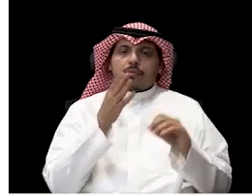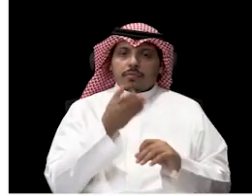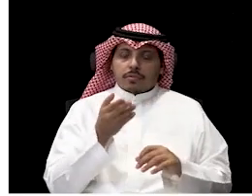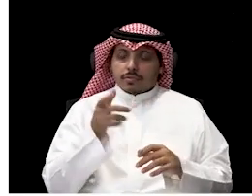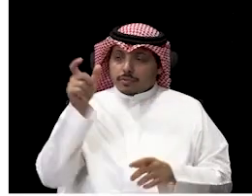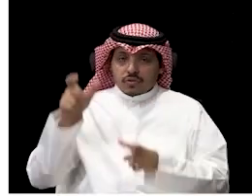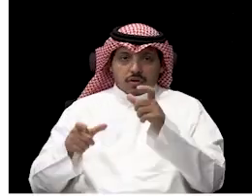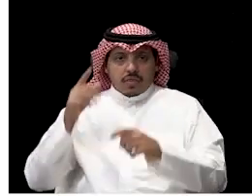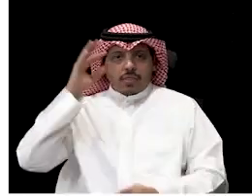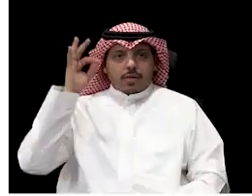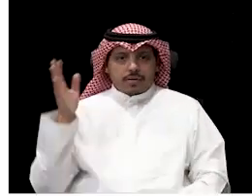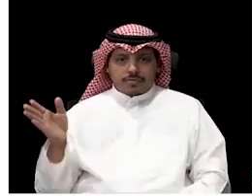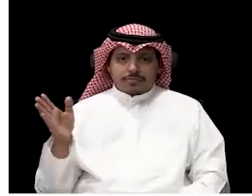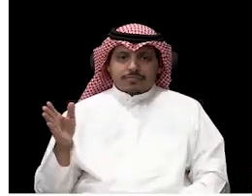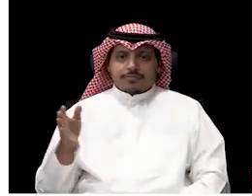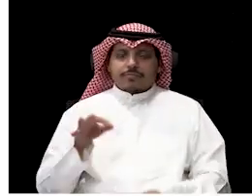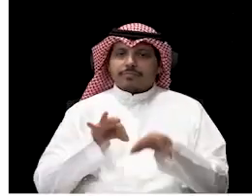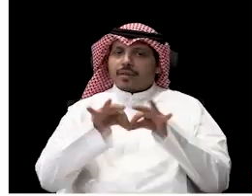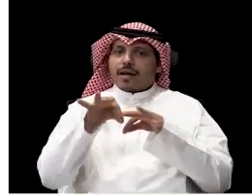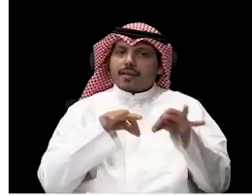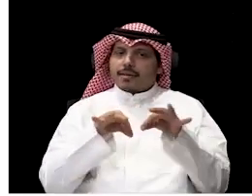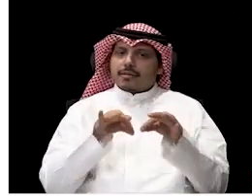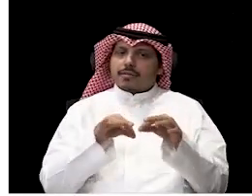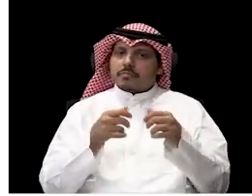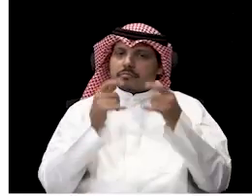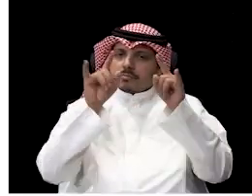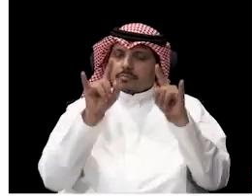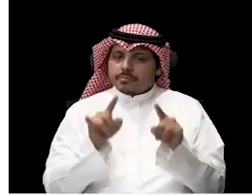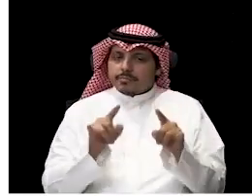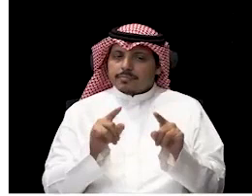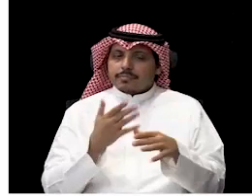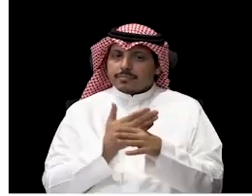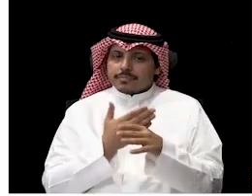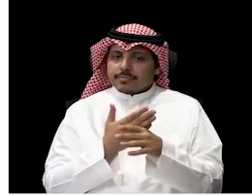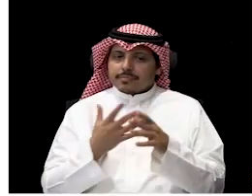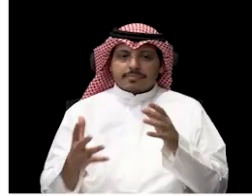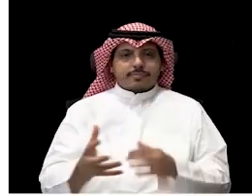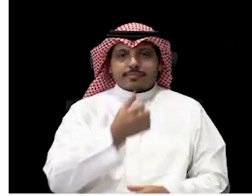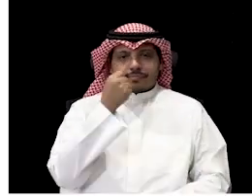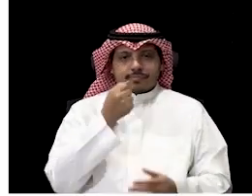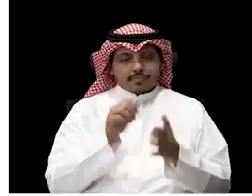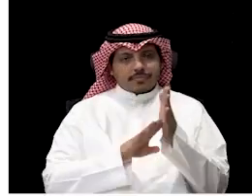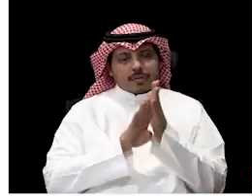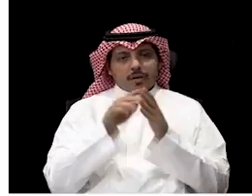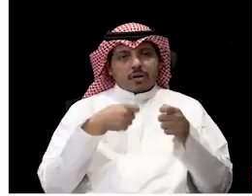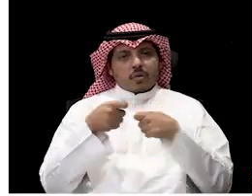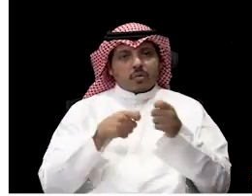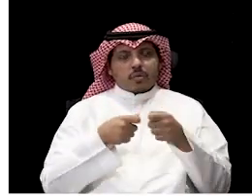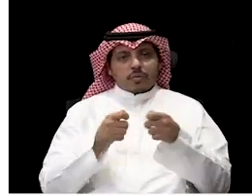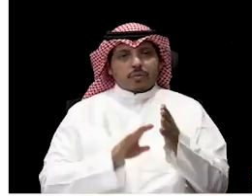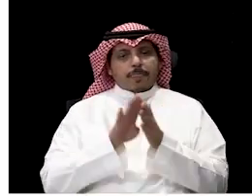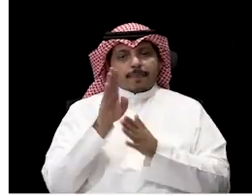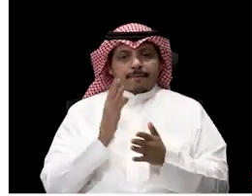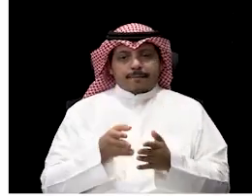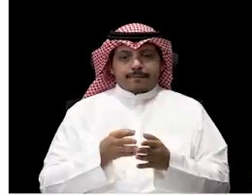أيضا لابد من وجود تخطيط سليم حتى ماذا؟ أحسنتم، يتطور الاقتصاد،